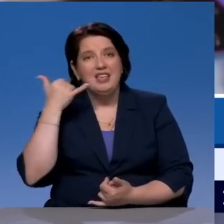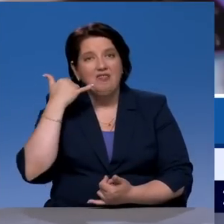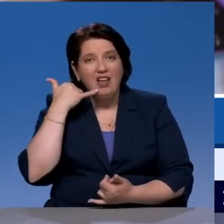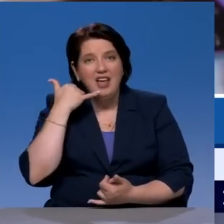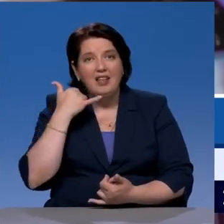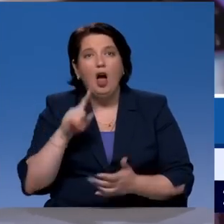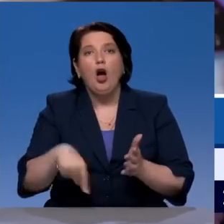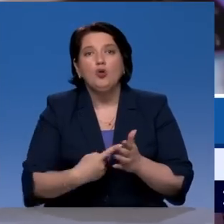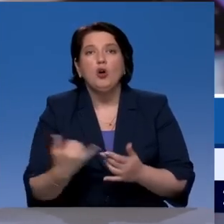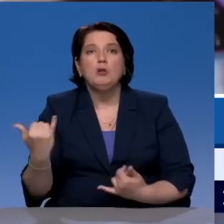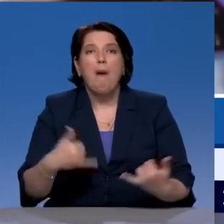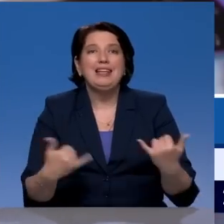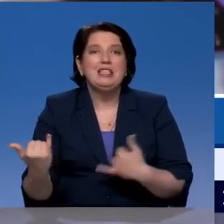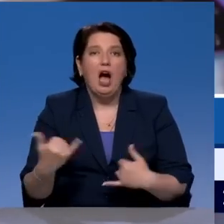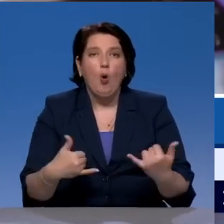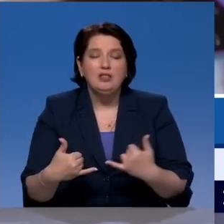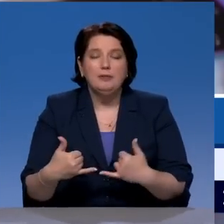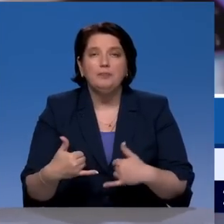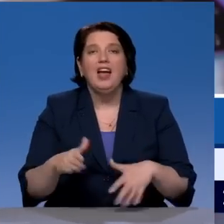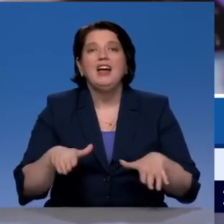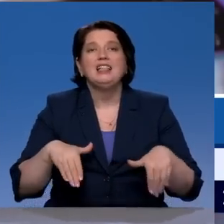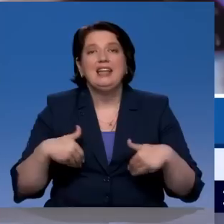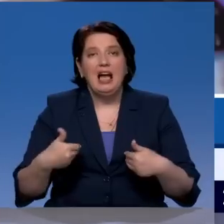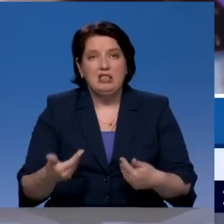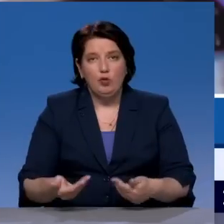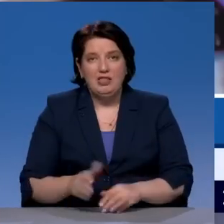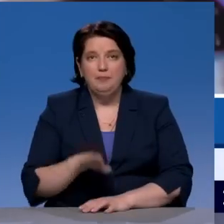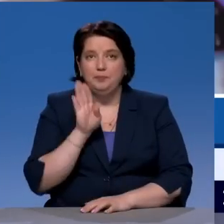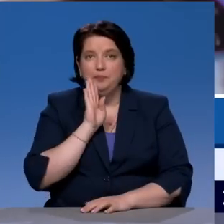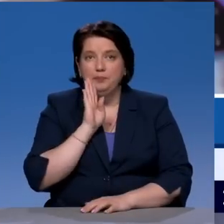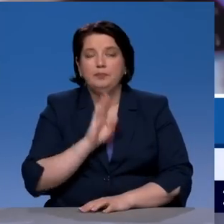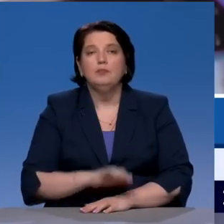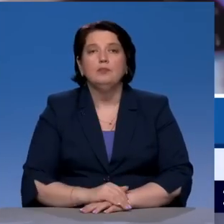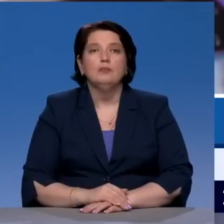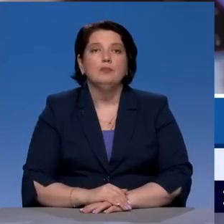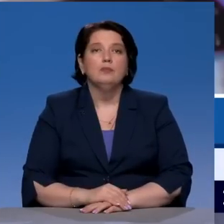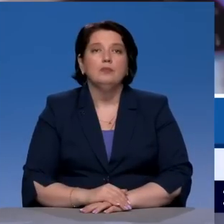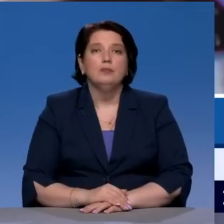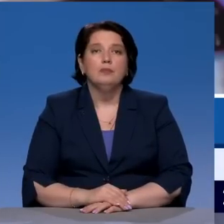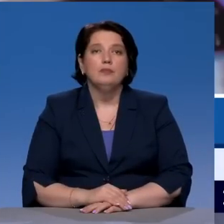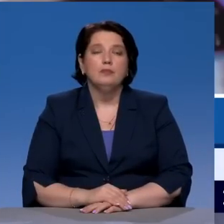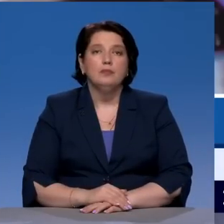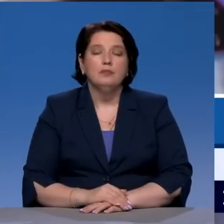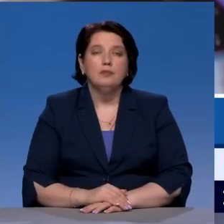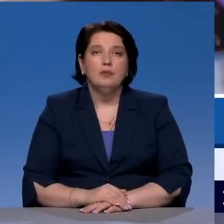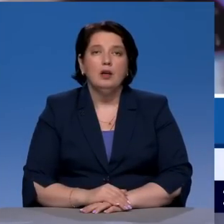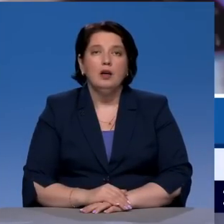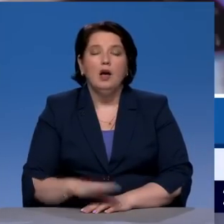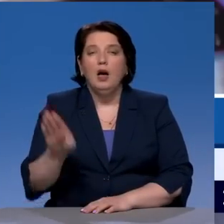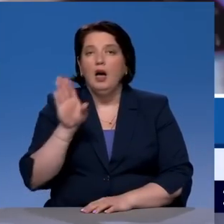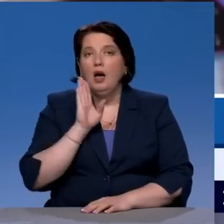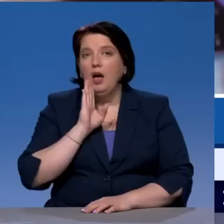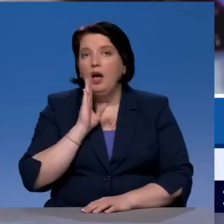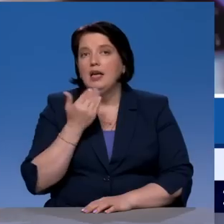вечер. Здравствуйте. Пожалуйста, вы в эфире, Вера. Рассказывайте. Я хочу задать